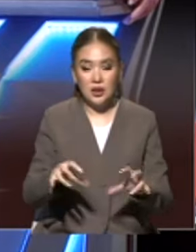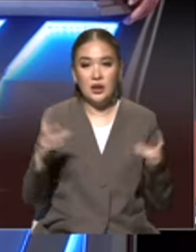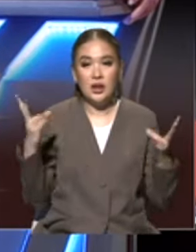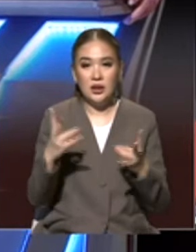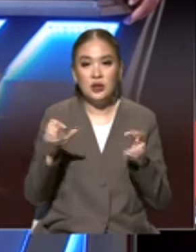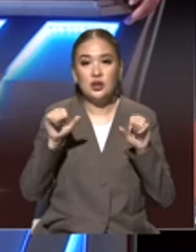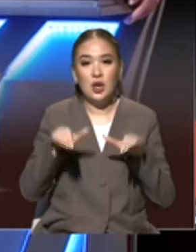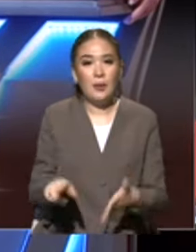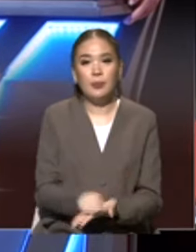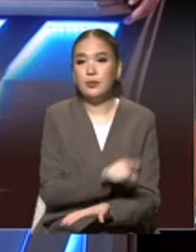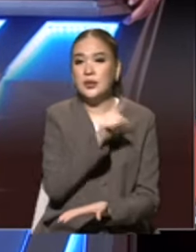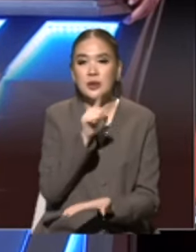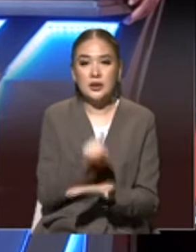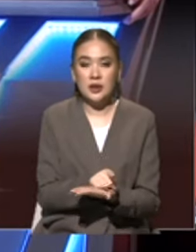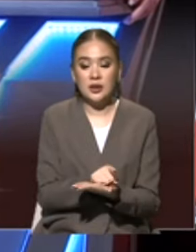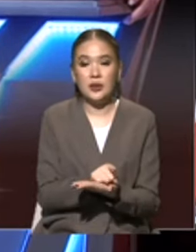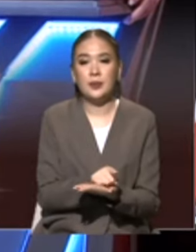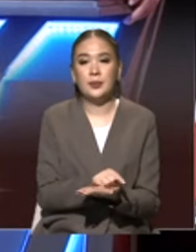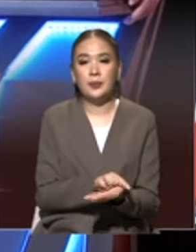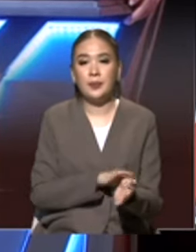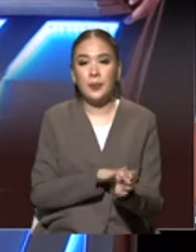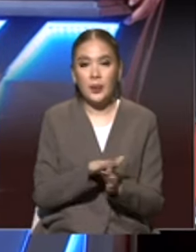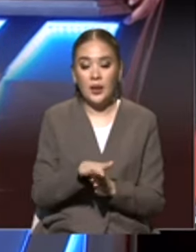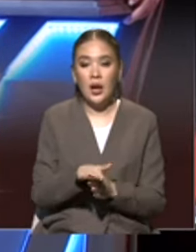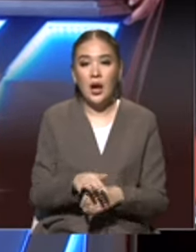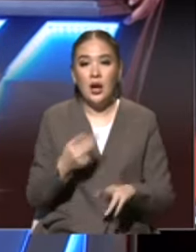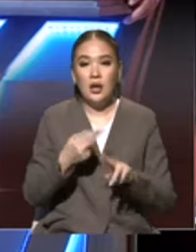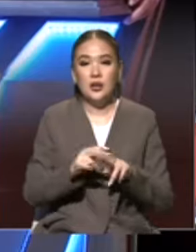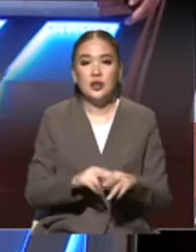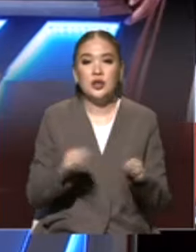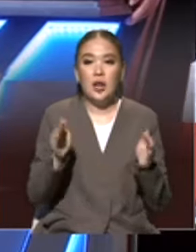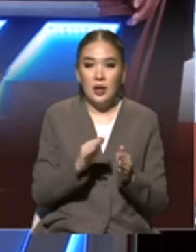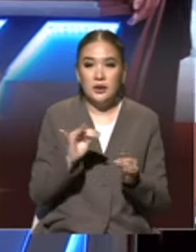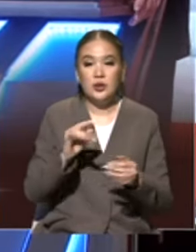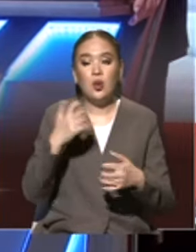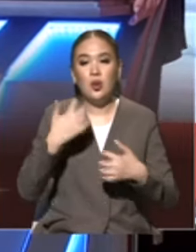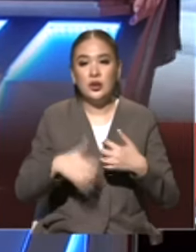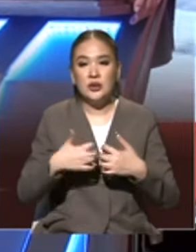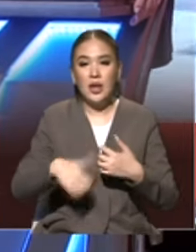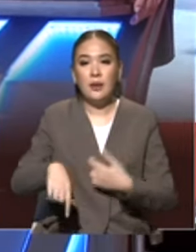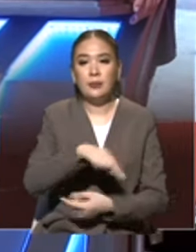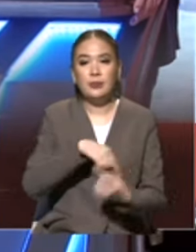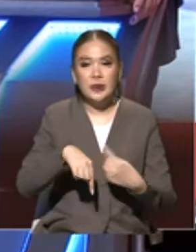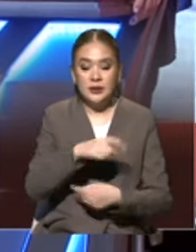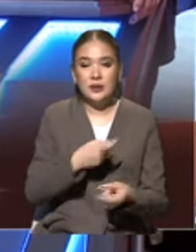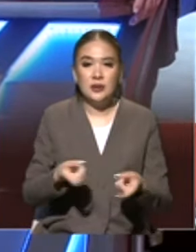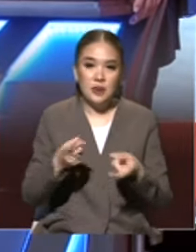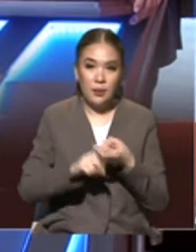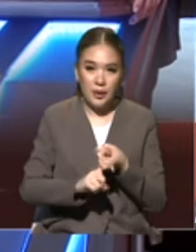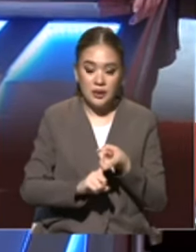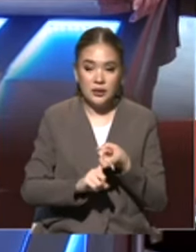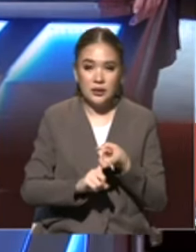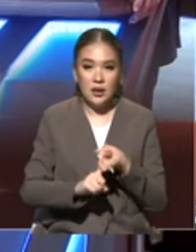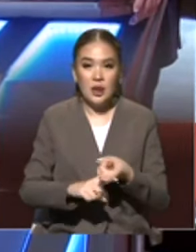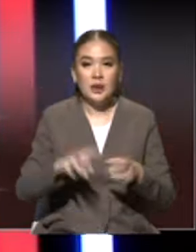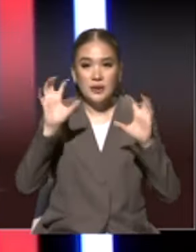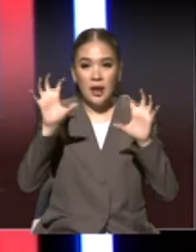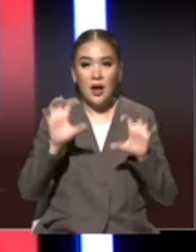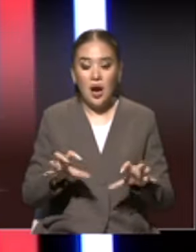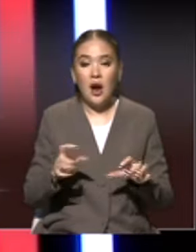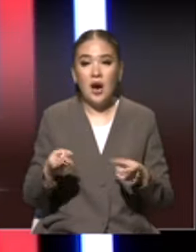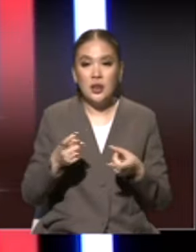керек, міндетті. Екінші мәселе, шағын және орта бизнес өкілдері жаңағы бұл мемлекеттік сатып алу туралы заң арқылы